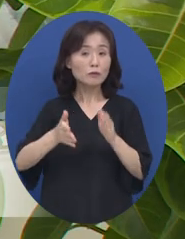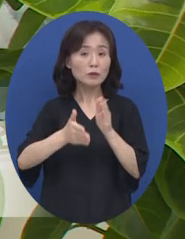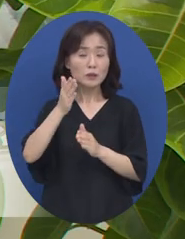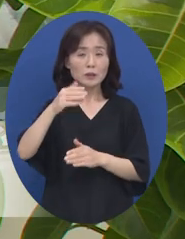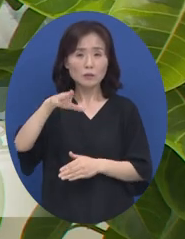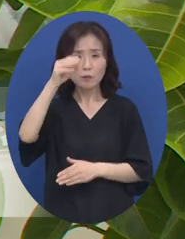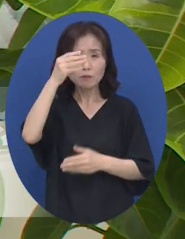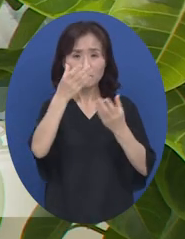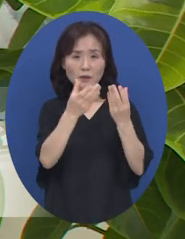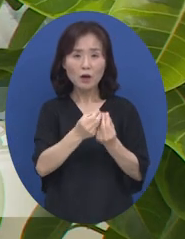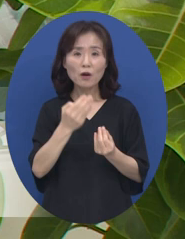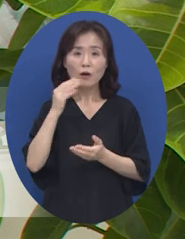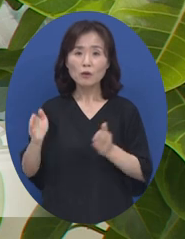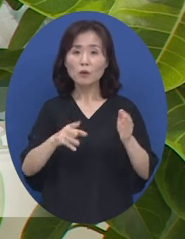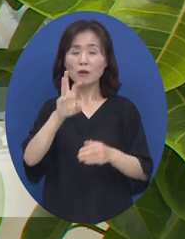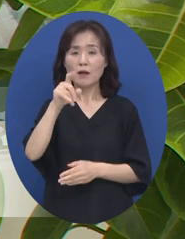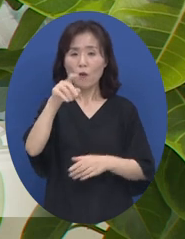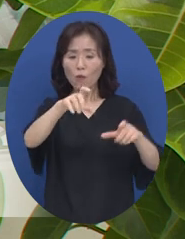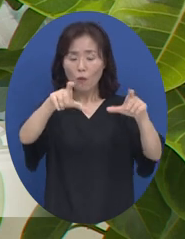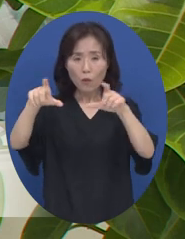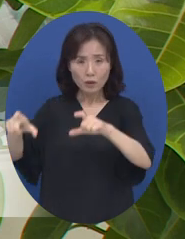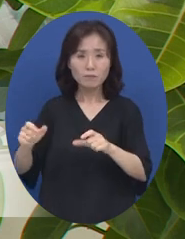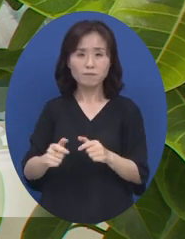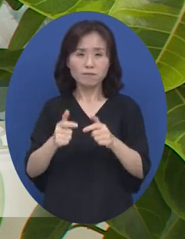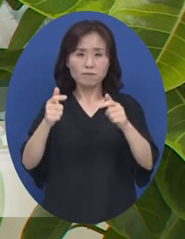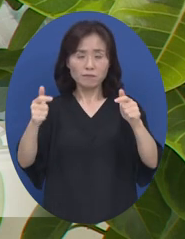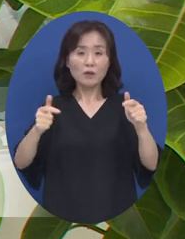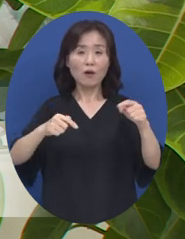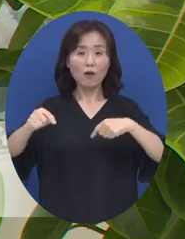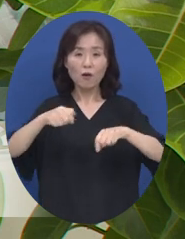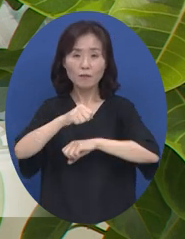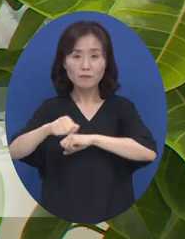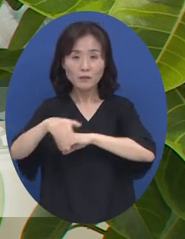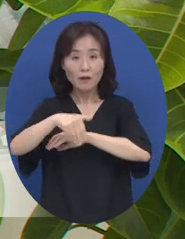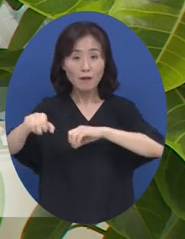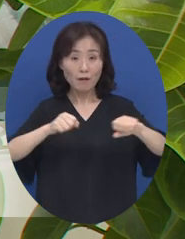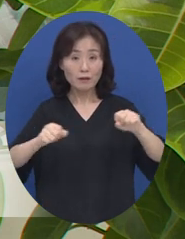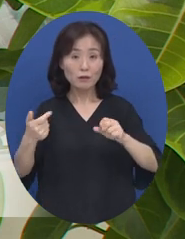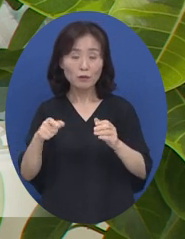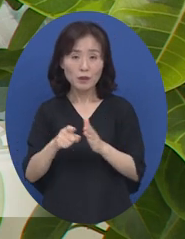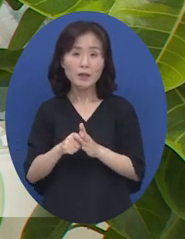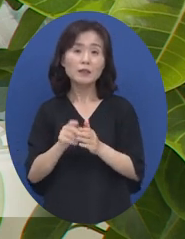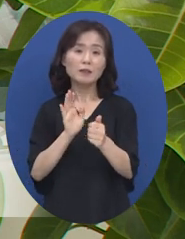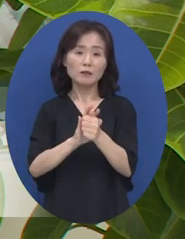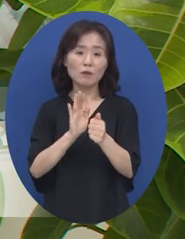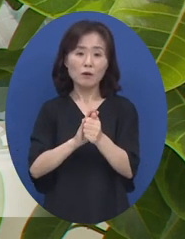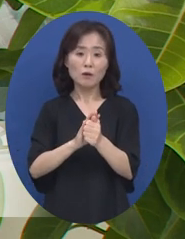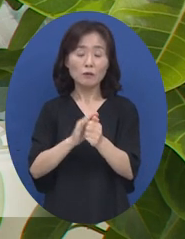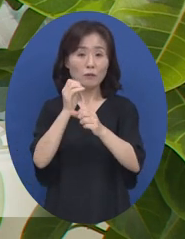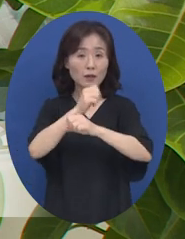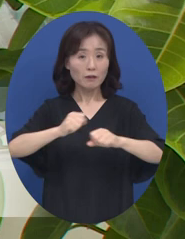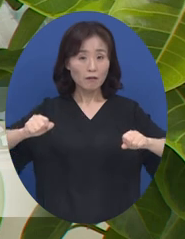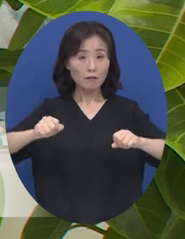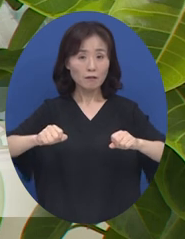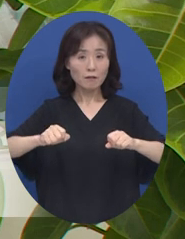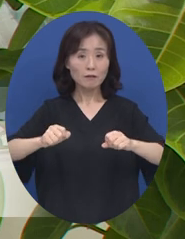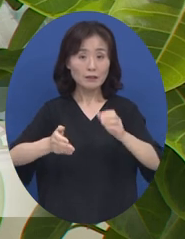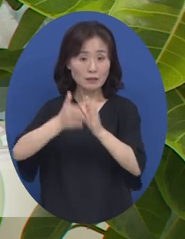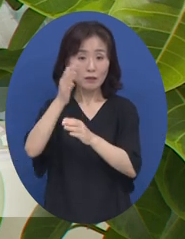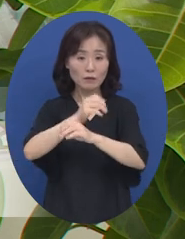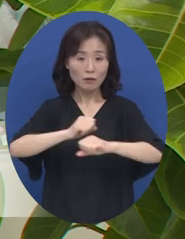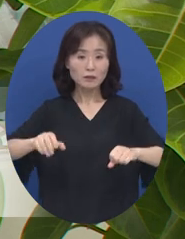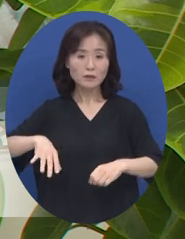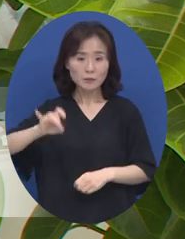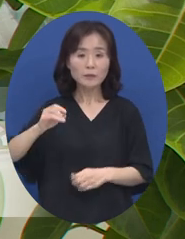모범 사례를 경기도 31개 시군 전역으로 확산할 수 있도록 적극 지원하여 광역 최초로 여성 청소년에